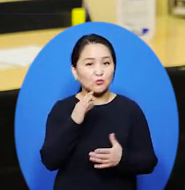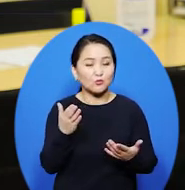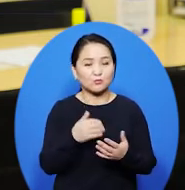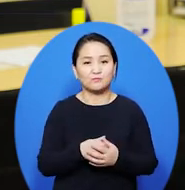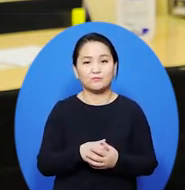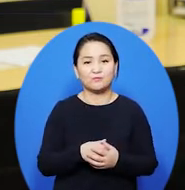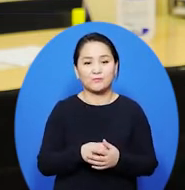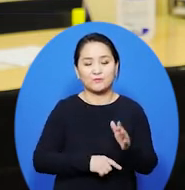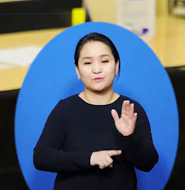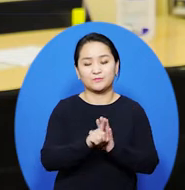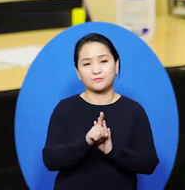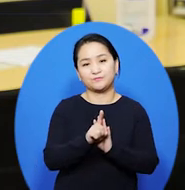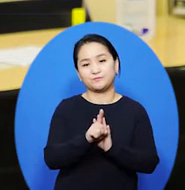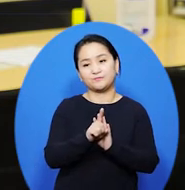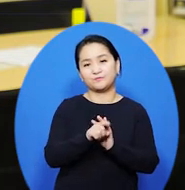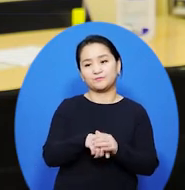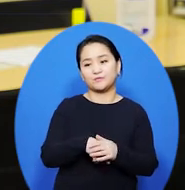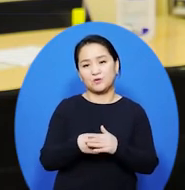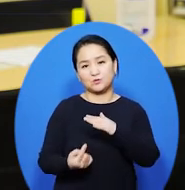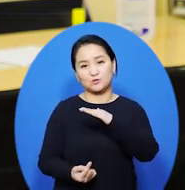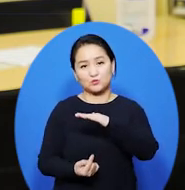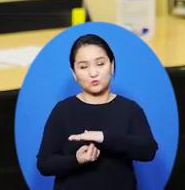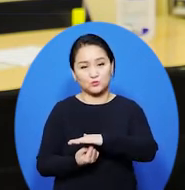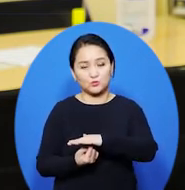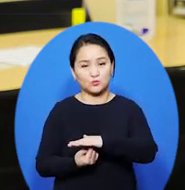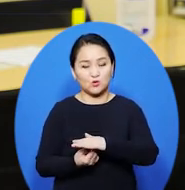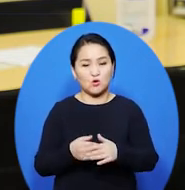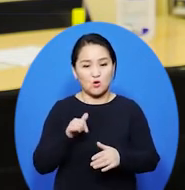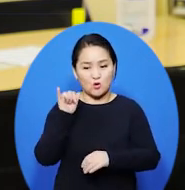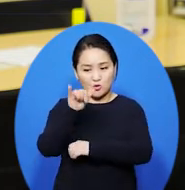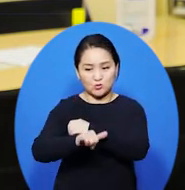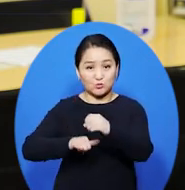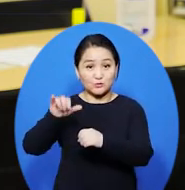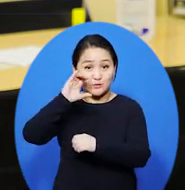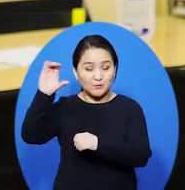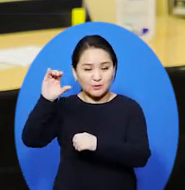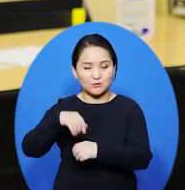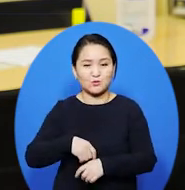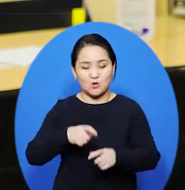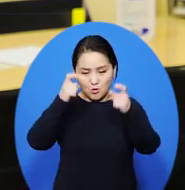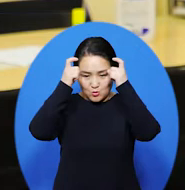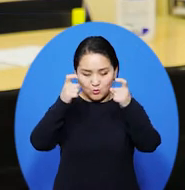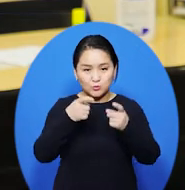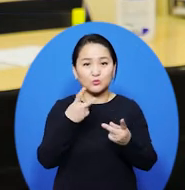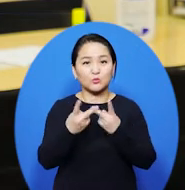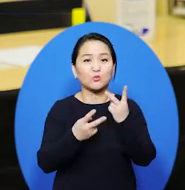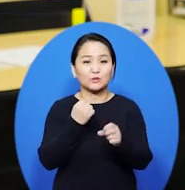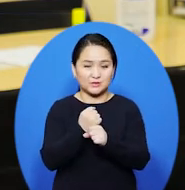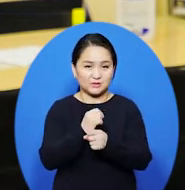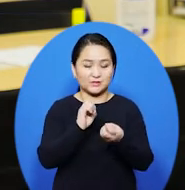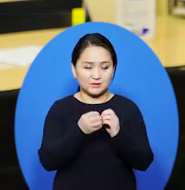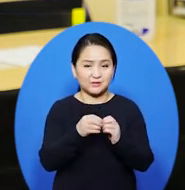бол мэдээж эхний үндсэн юу нь бол олон улсын байгууллага, тэгээ хүмүүнлэгийн үйл ажиллагаа